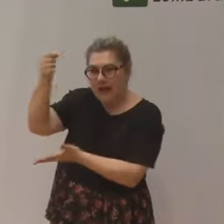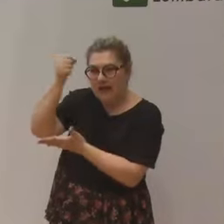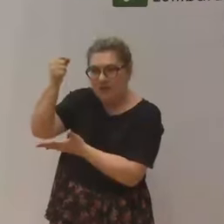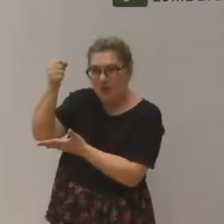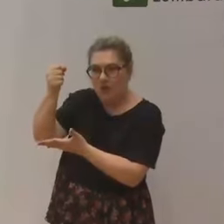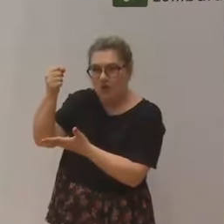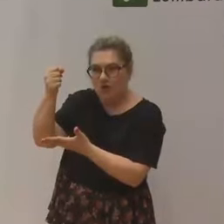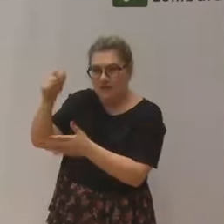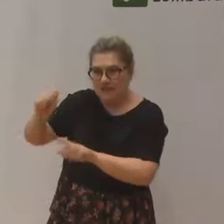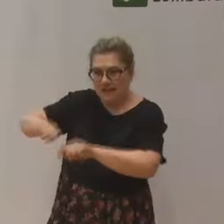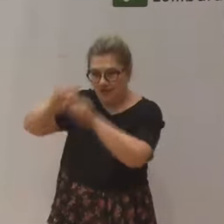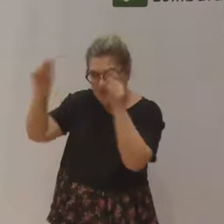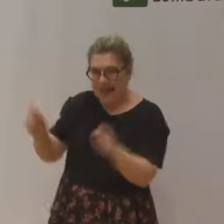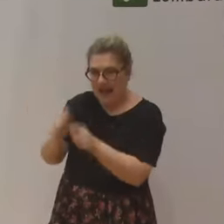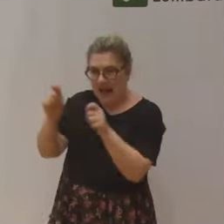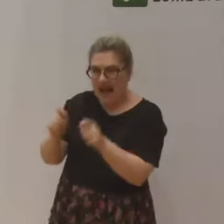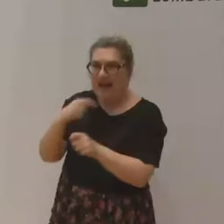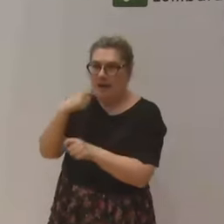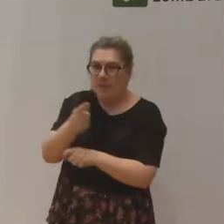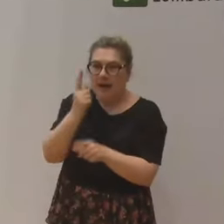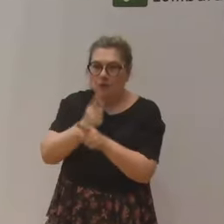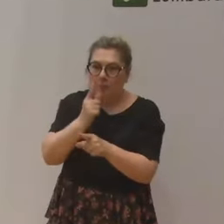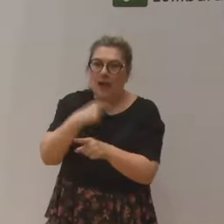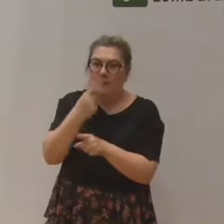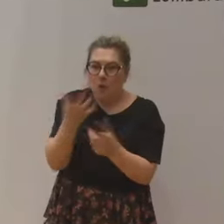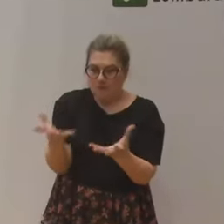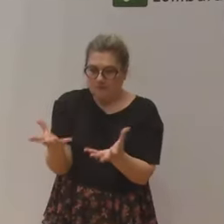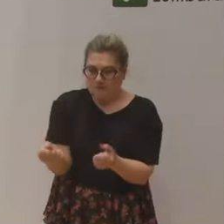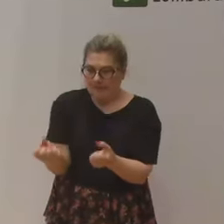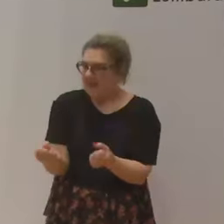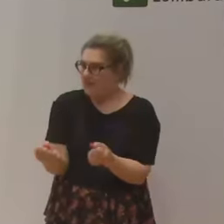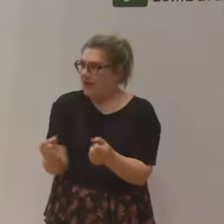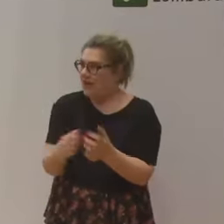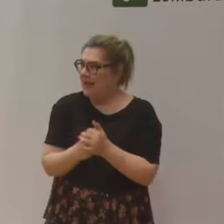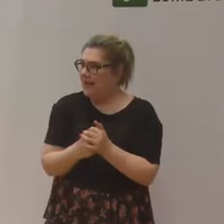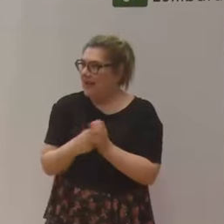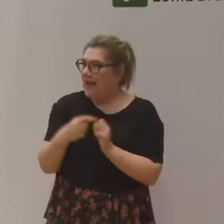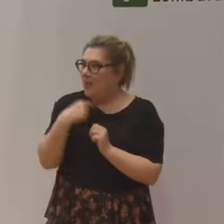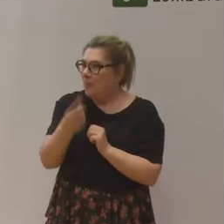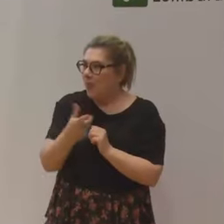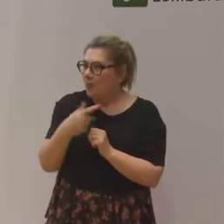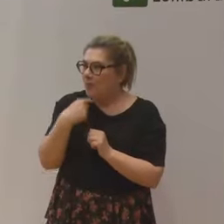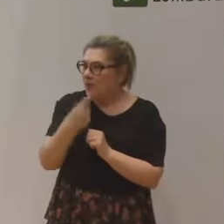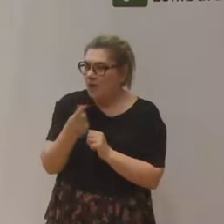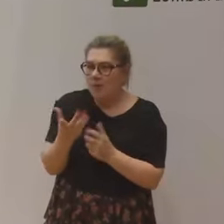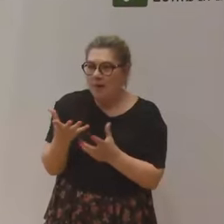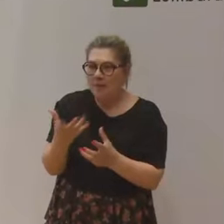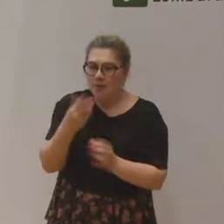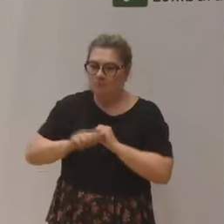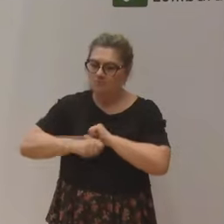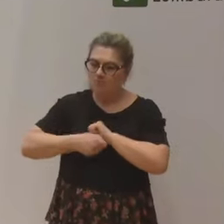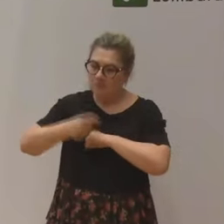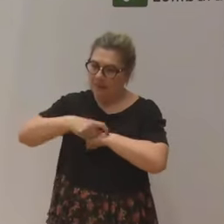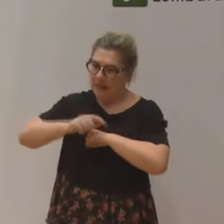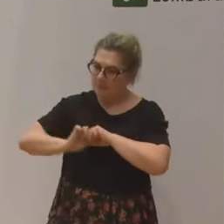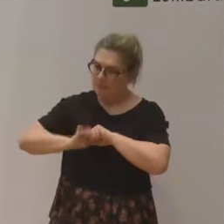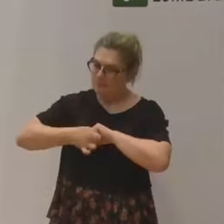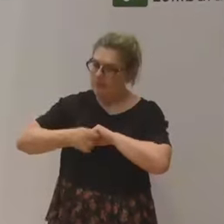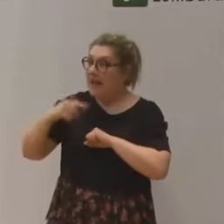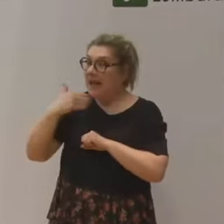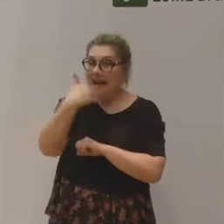a grandissime linee, naturalmente, perché dobbiamo stringere, anzi, adesso sarò ancora più severa. E